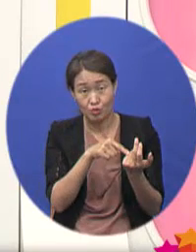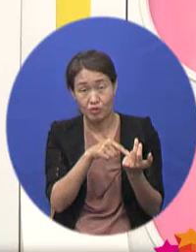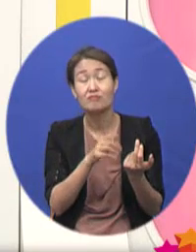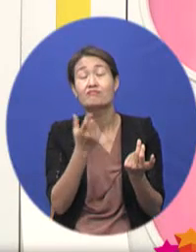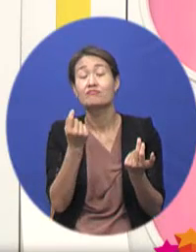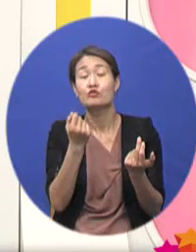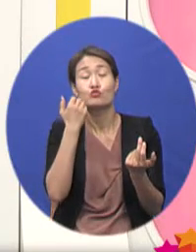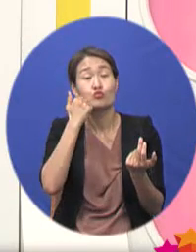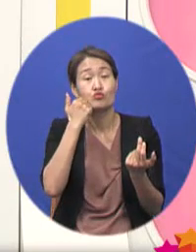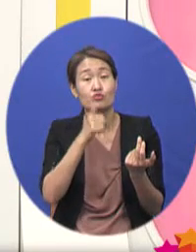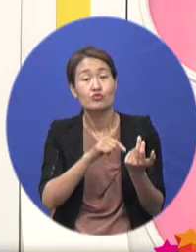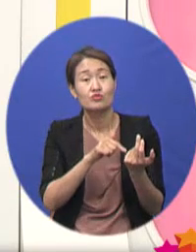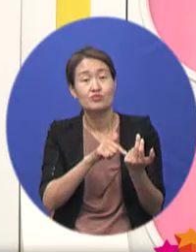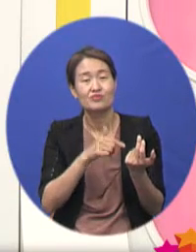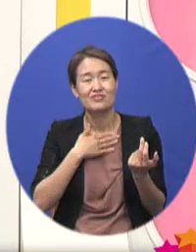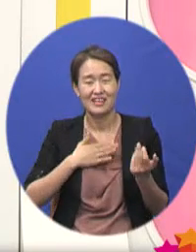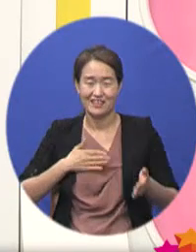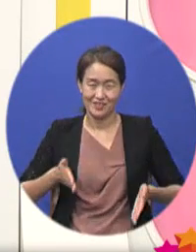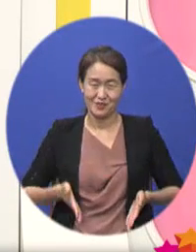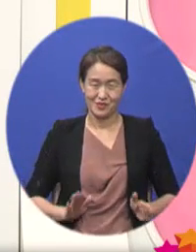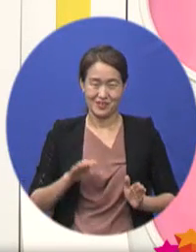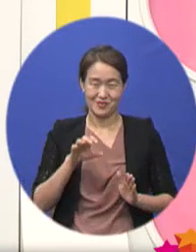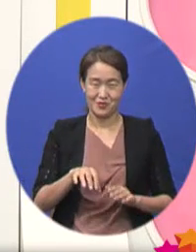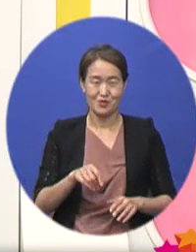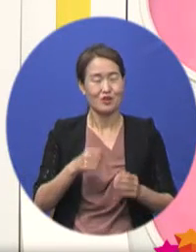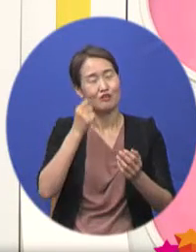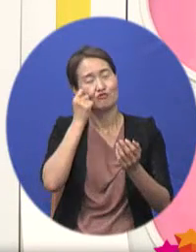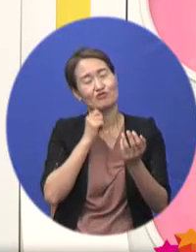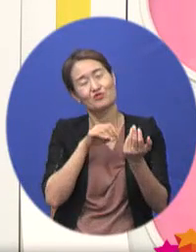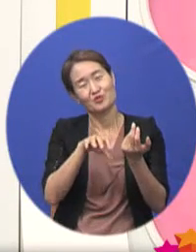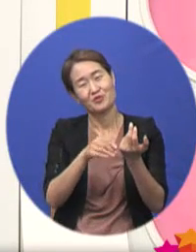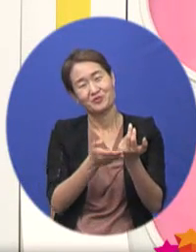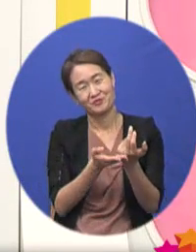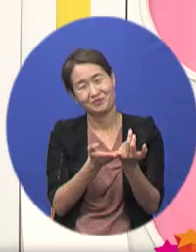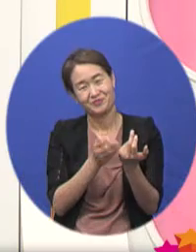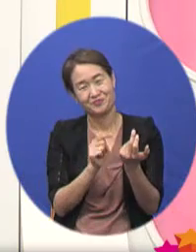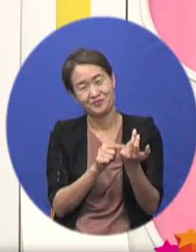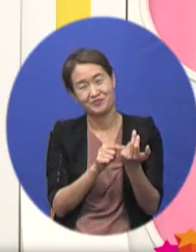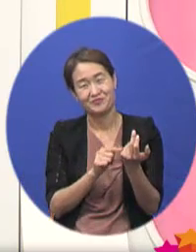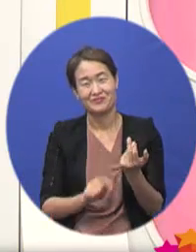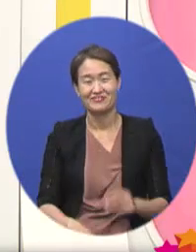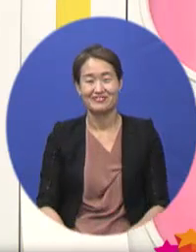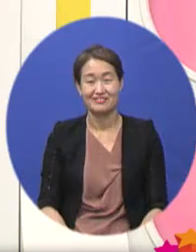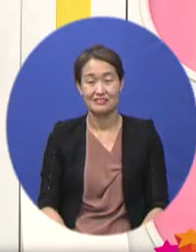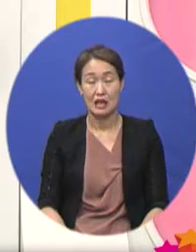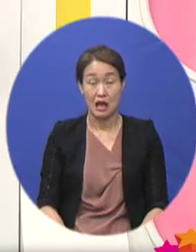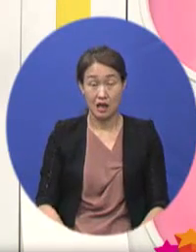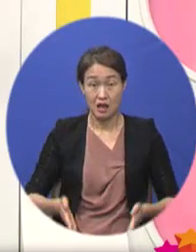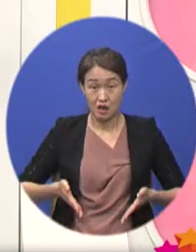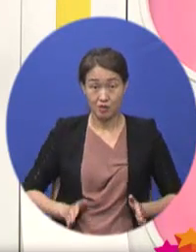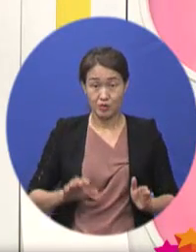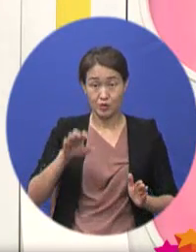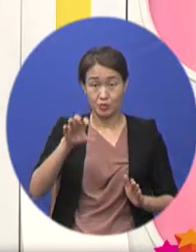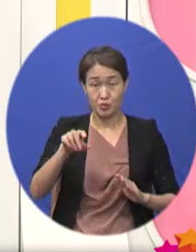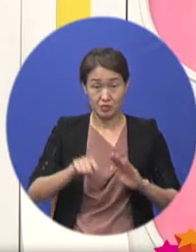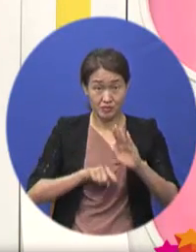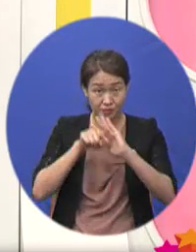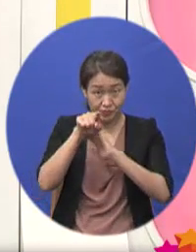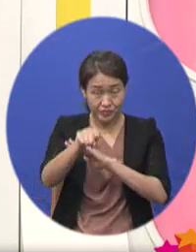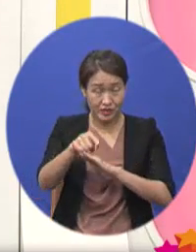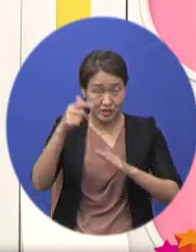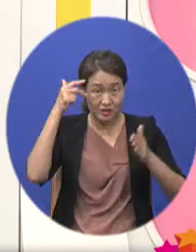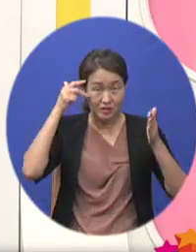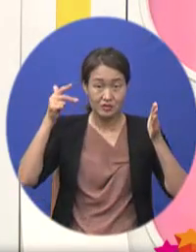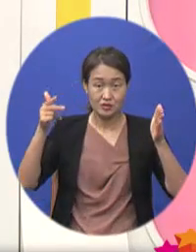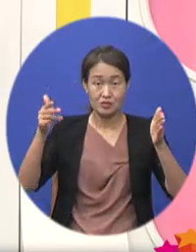네. 누가 아니, 계세요? 제가 고향이 울릉도고. 아, 아 고향이. 고향에 가서 예. 다 일주일간을